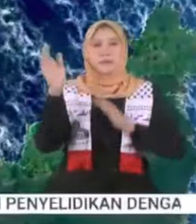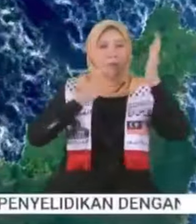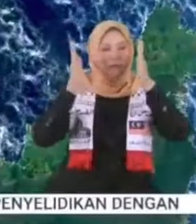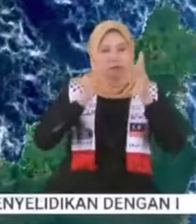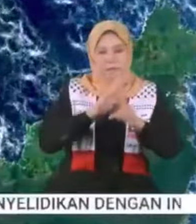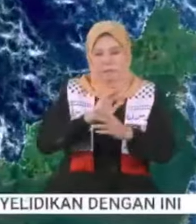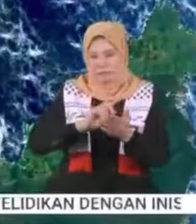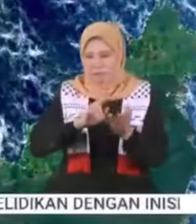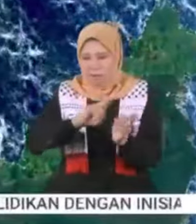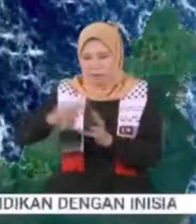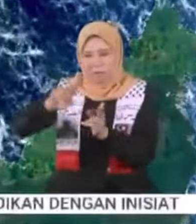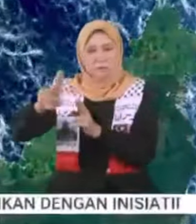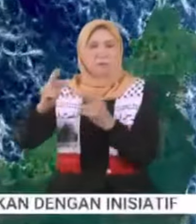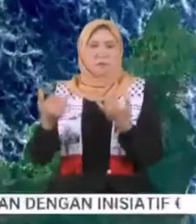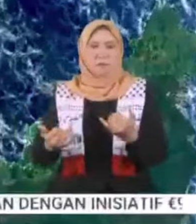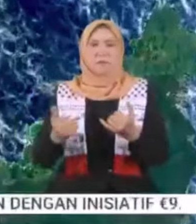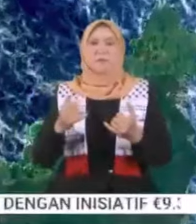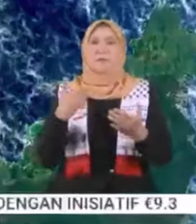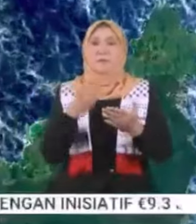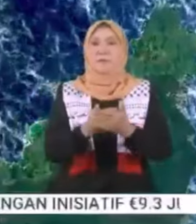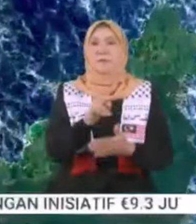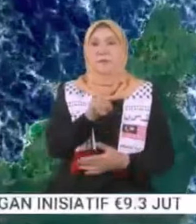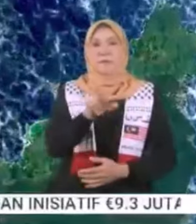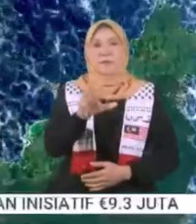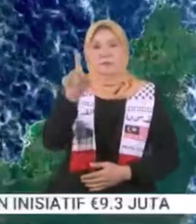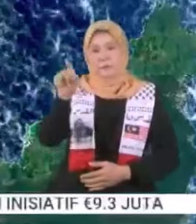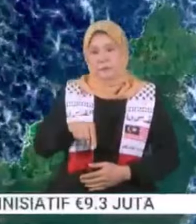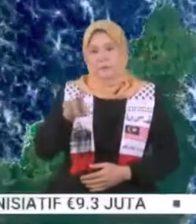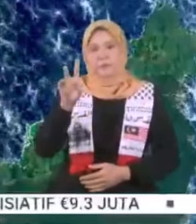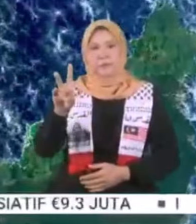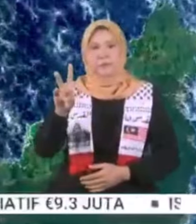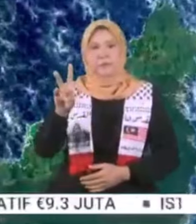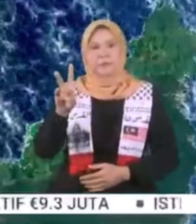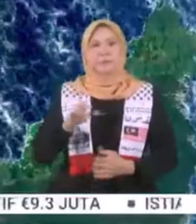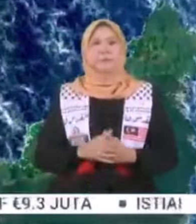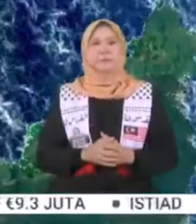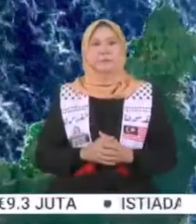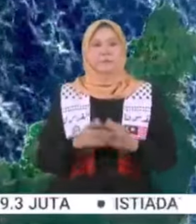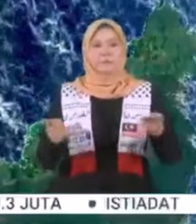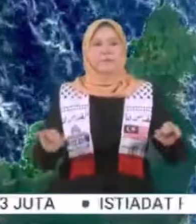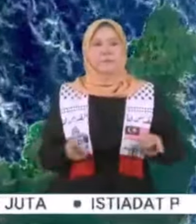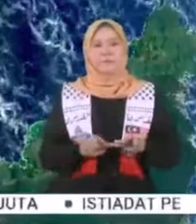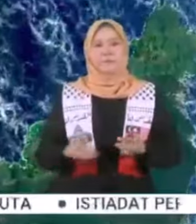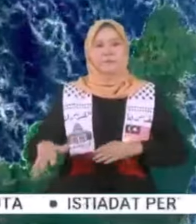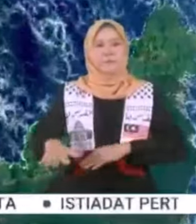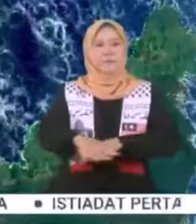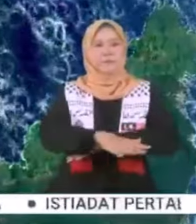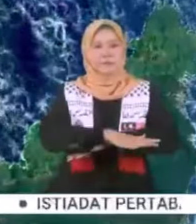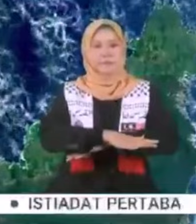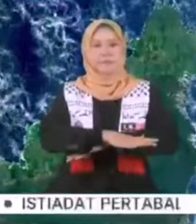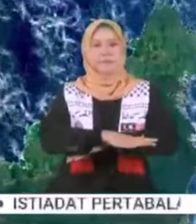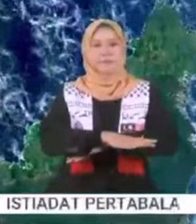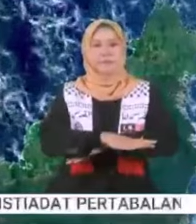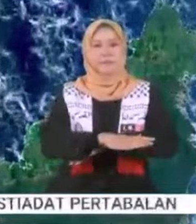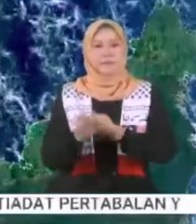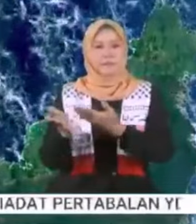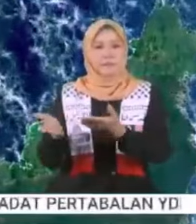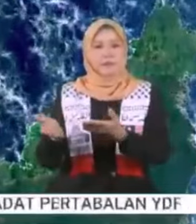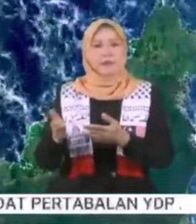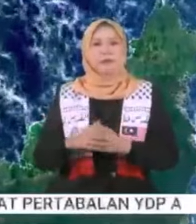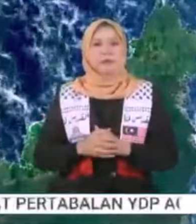amaran angin kencang sehingga ke 23 Julai iaitu melibatkan kawasan perairan yang telah dilorekkan ini.